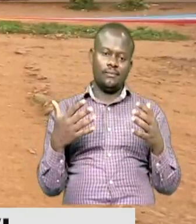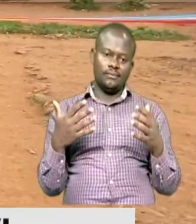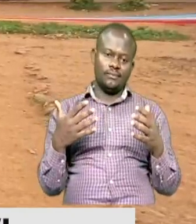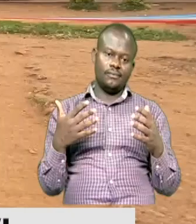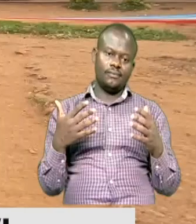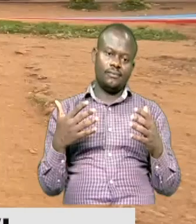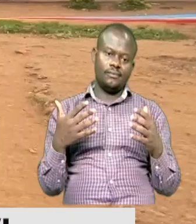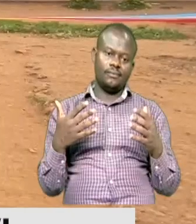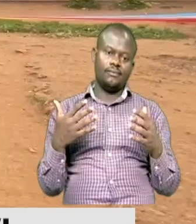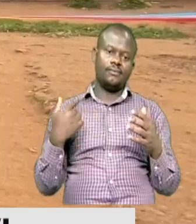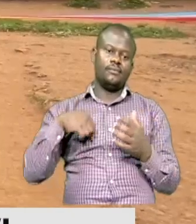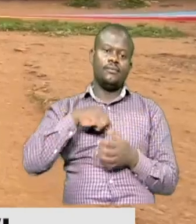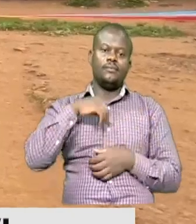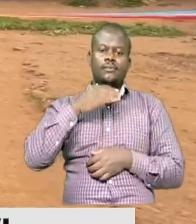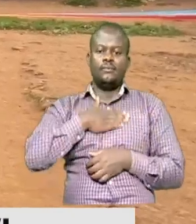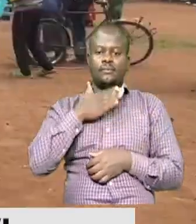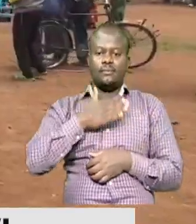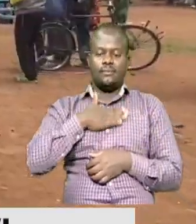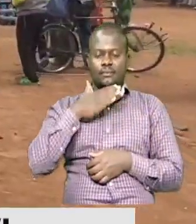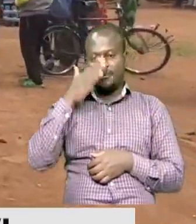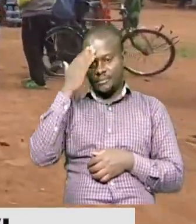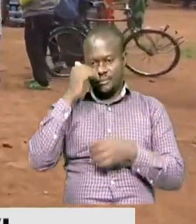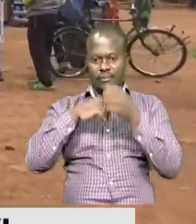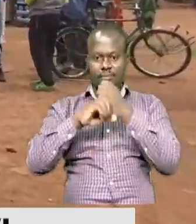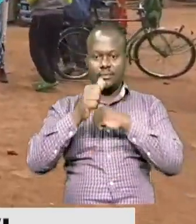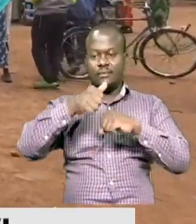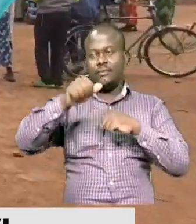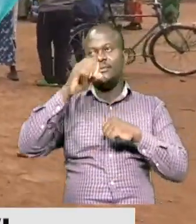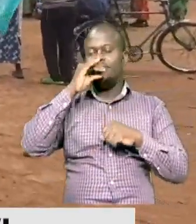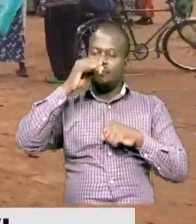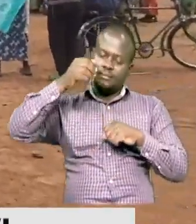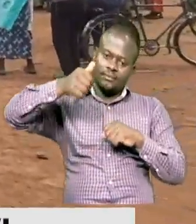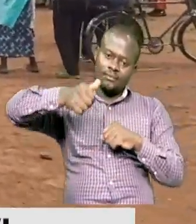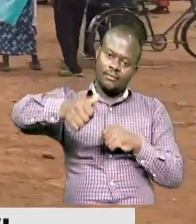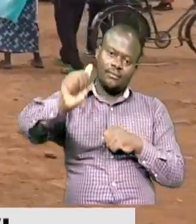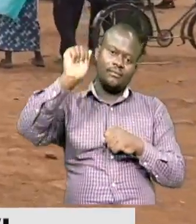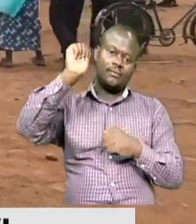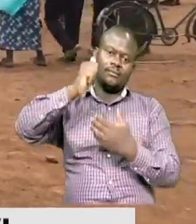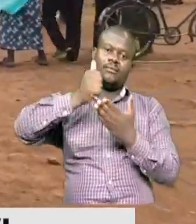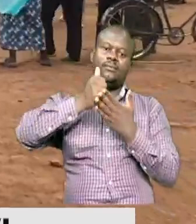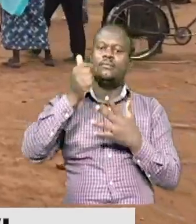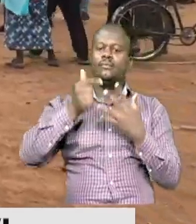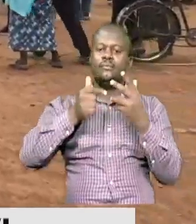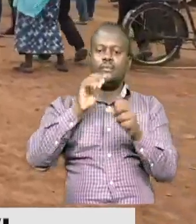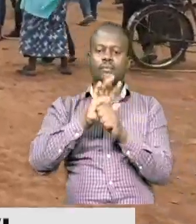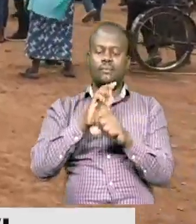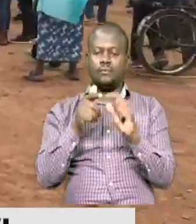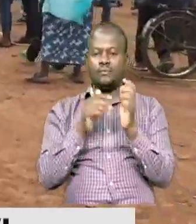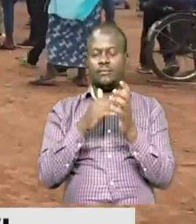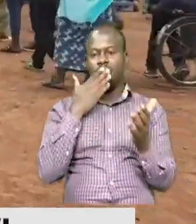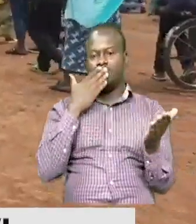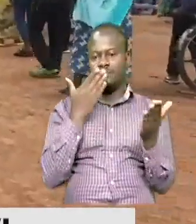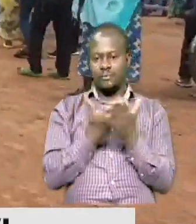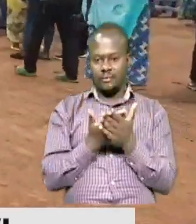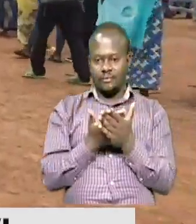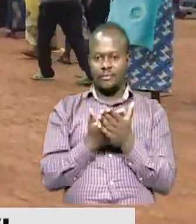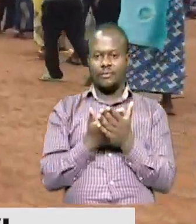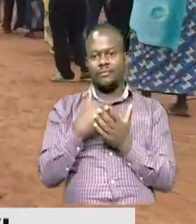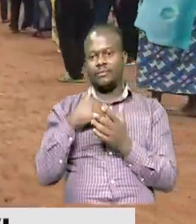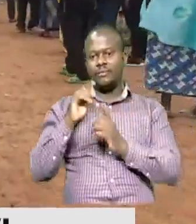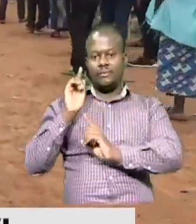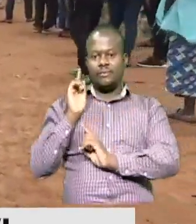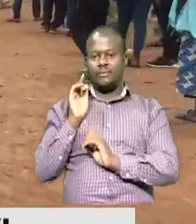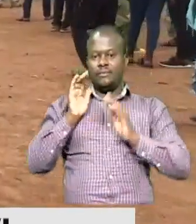uwo twishimiye kubera ibikorwa byiwe birivugira, yatugejejeho byinshi kandi byiza, ufite